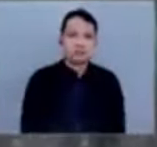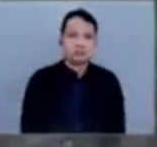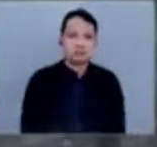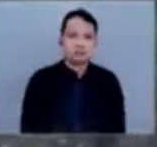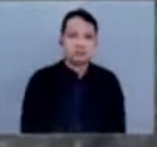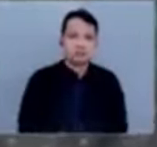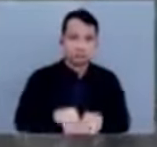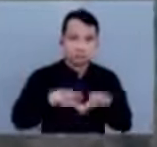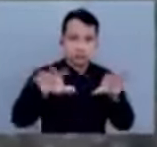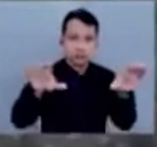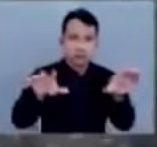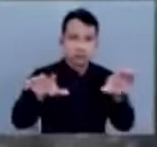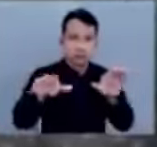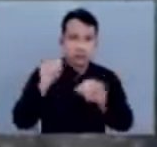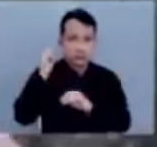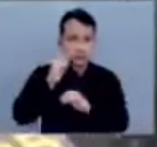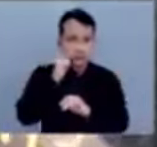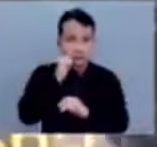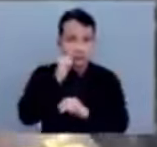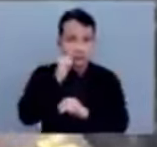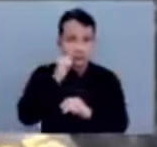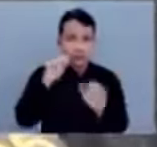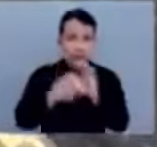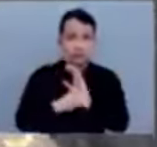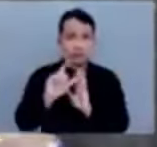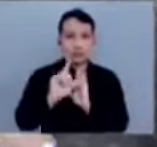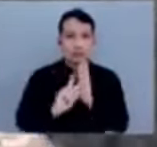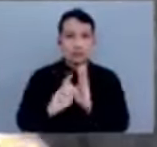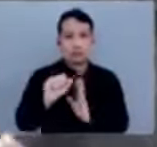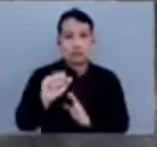that's a violation of our criminal law.